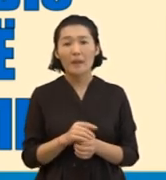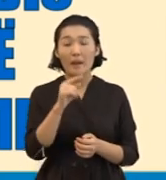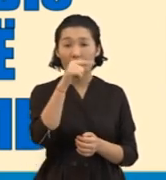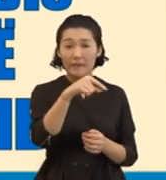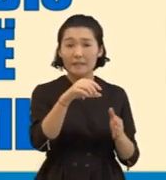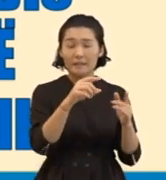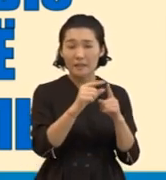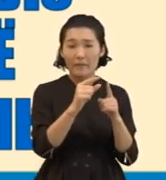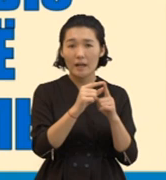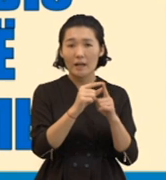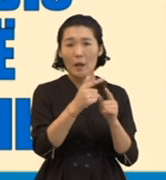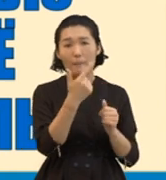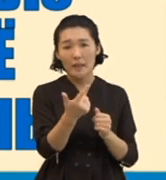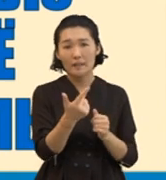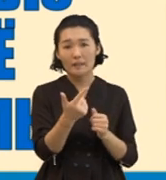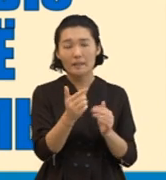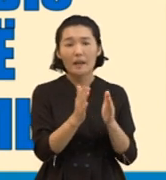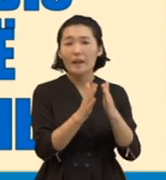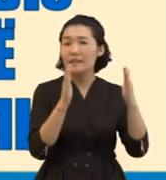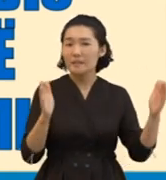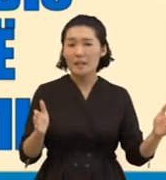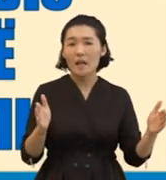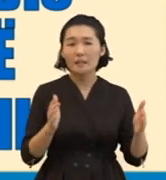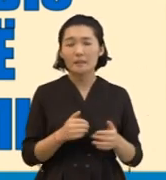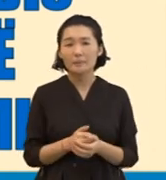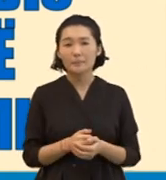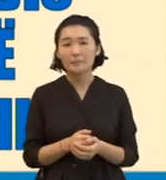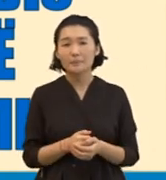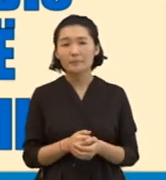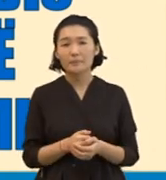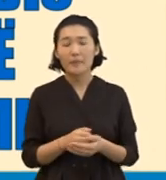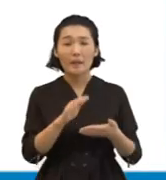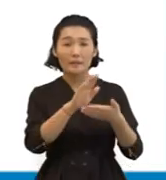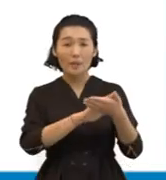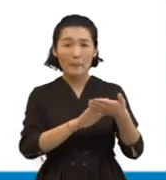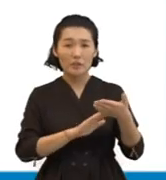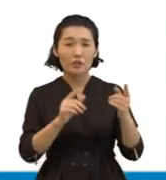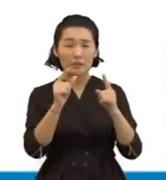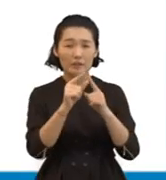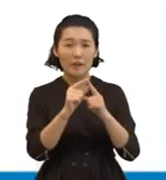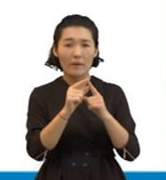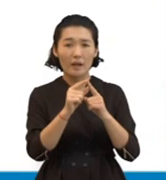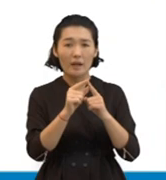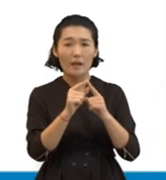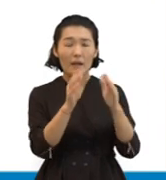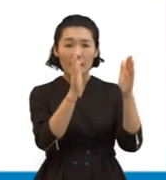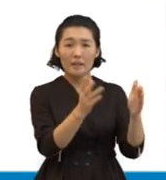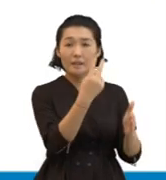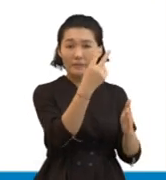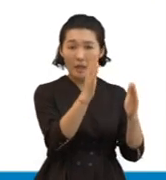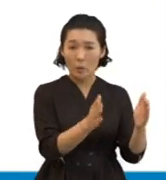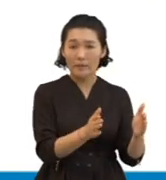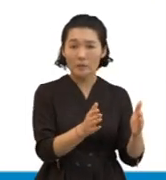словах ь является разделительным запишите слова из 2 столбика